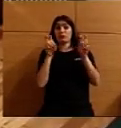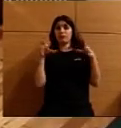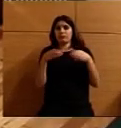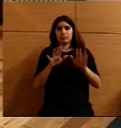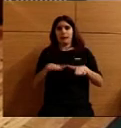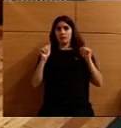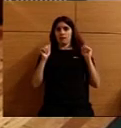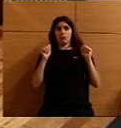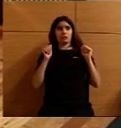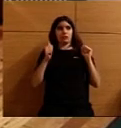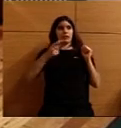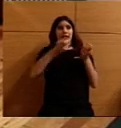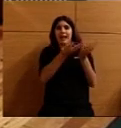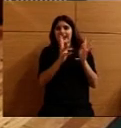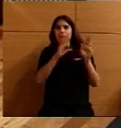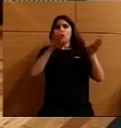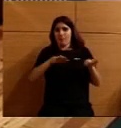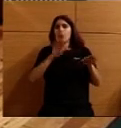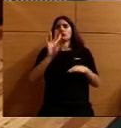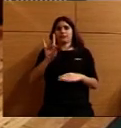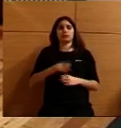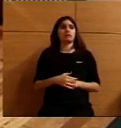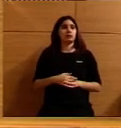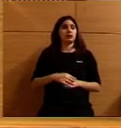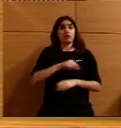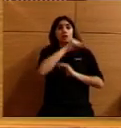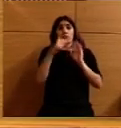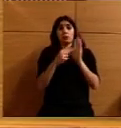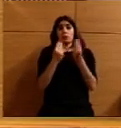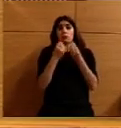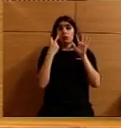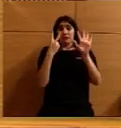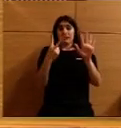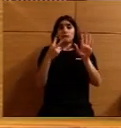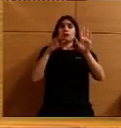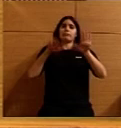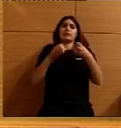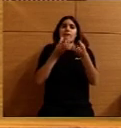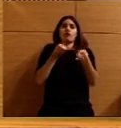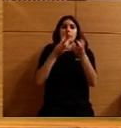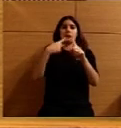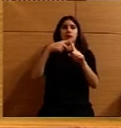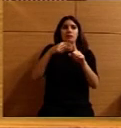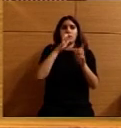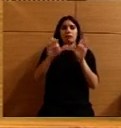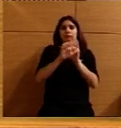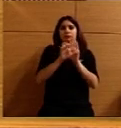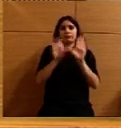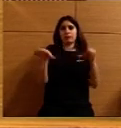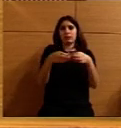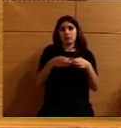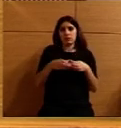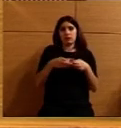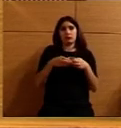Vale, els demés entenc que a favor. Punt número 7. Informar favorablement la modificació dels estatuts de la Mancomunitat de